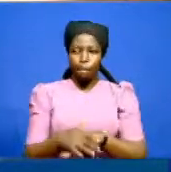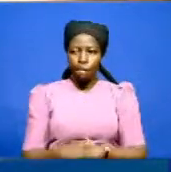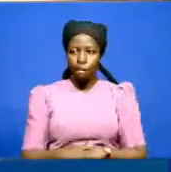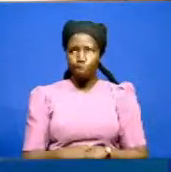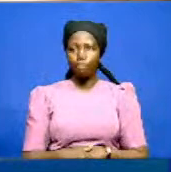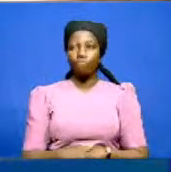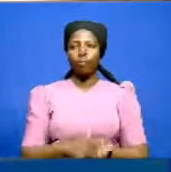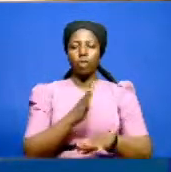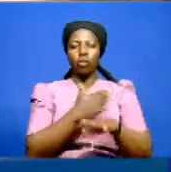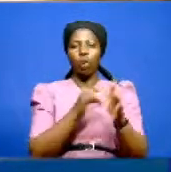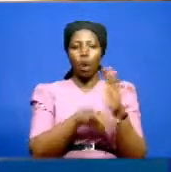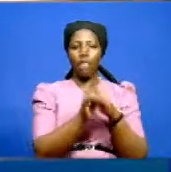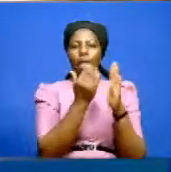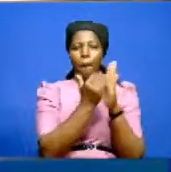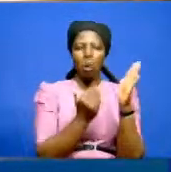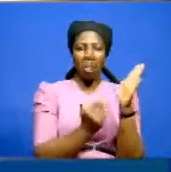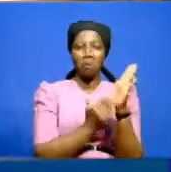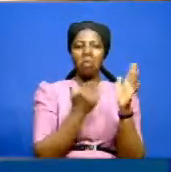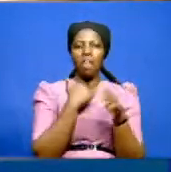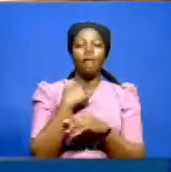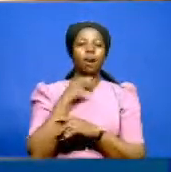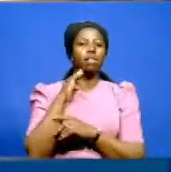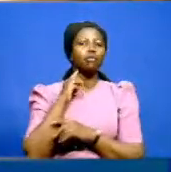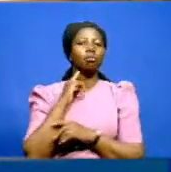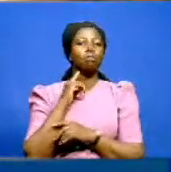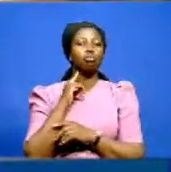in the sweet by and by.